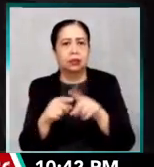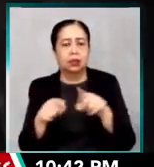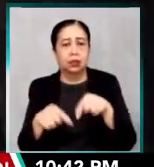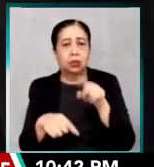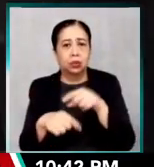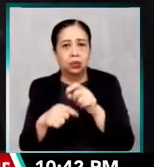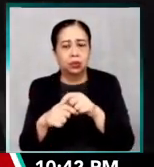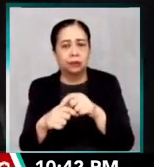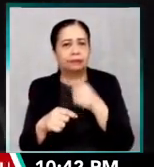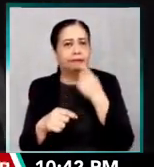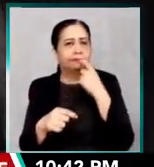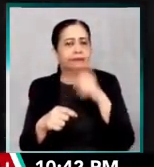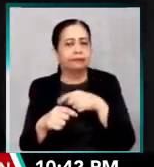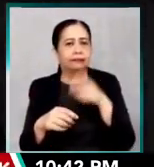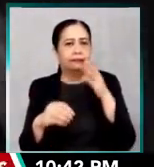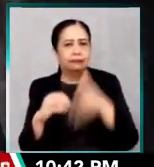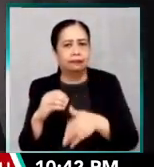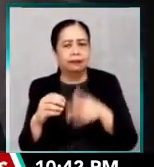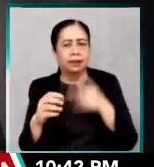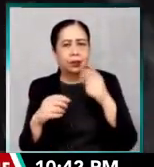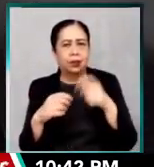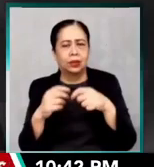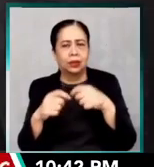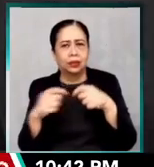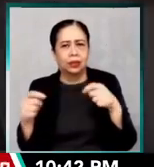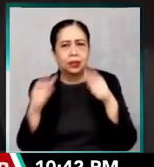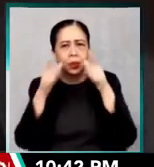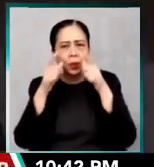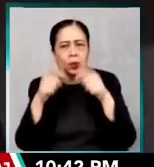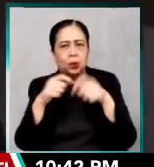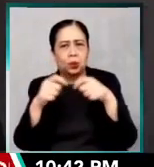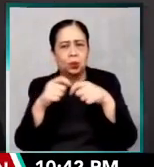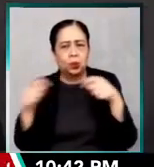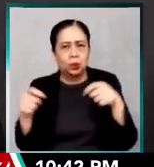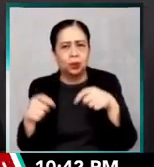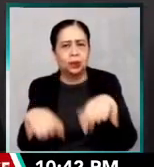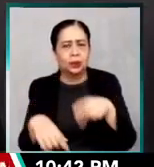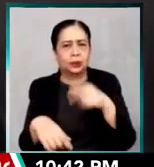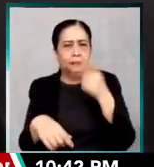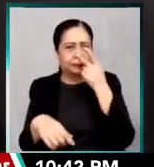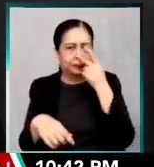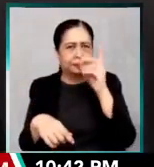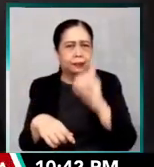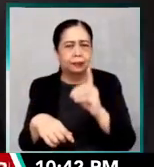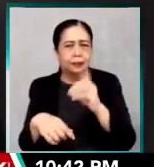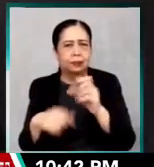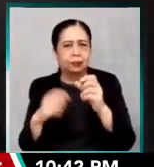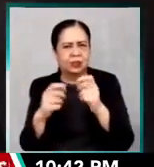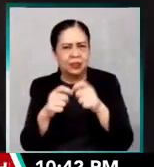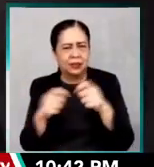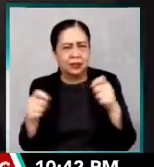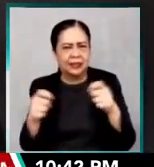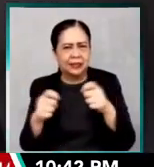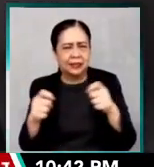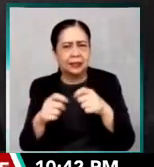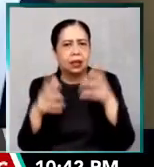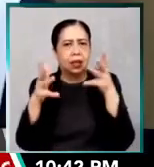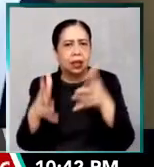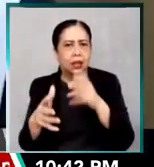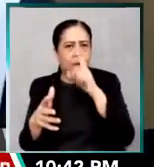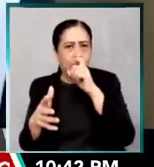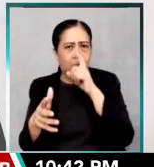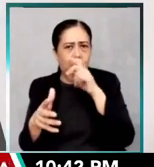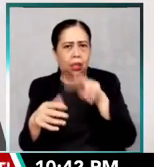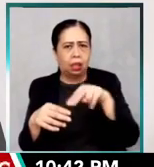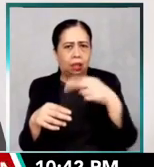inhumane castration o pagkapon. Mukhang itinali raw ang pribadong parte nito ng mahigpit sa kahinayaang mabulok at malaglag.